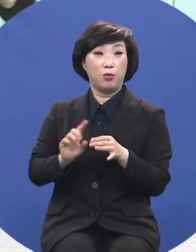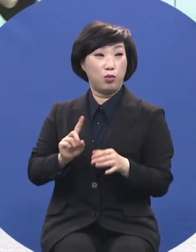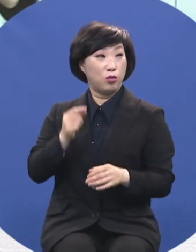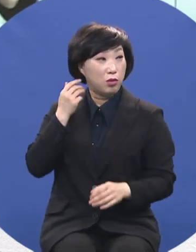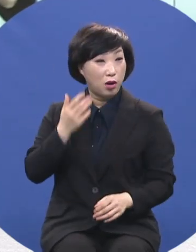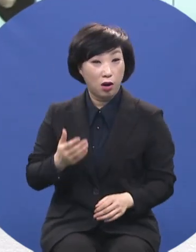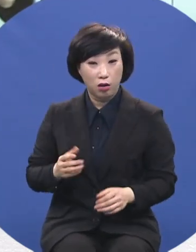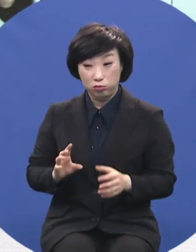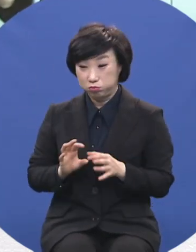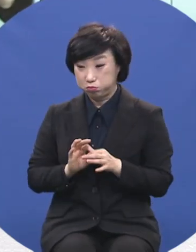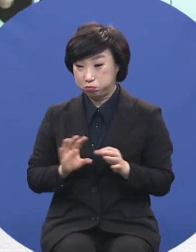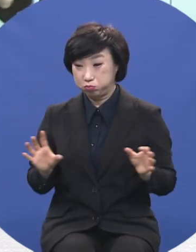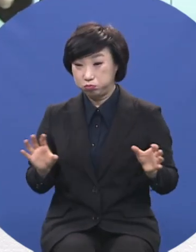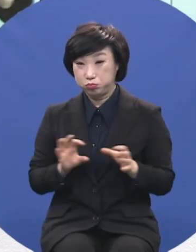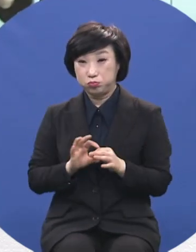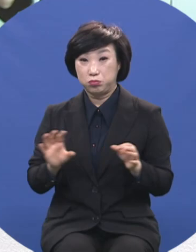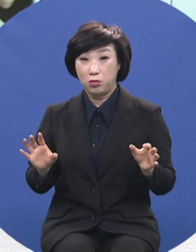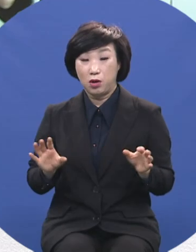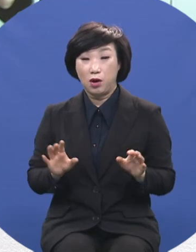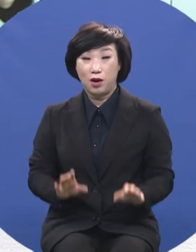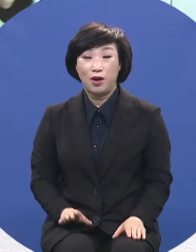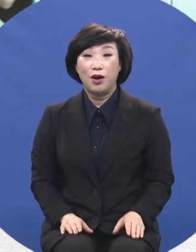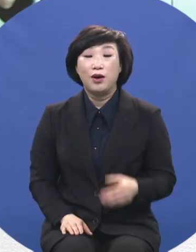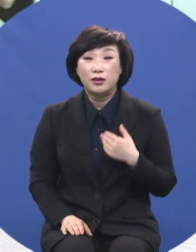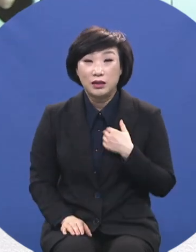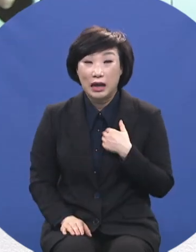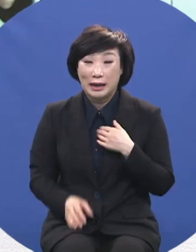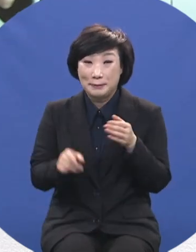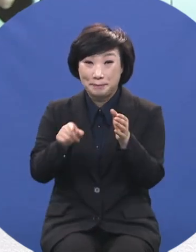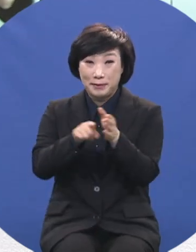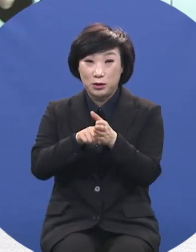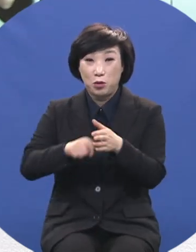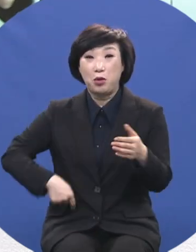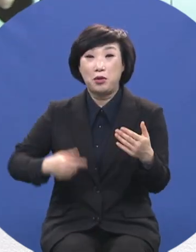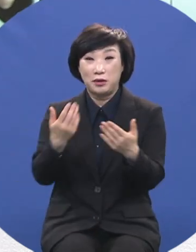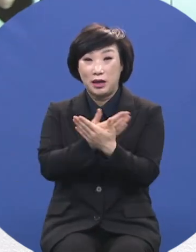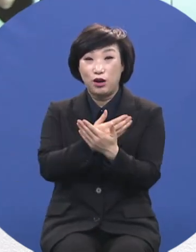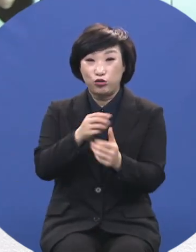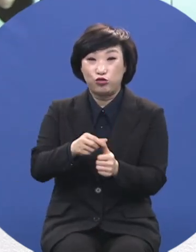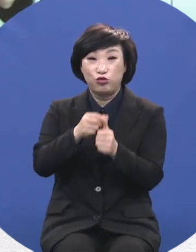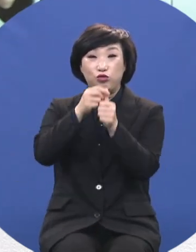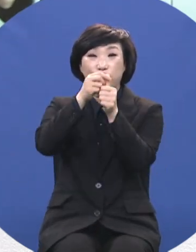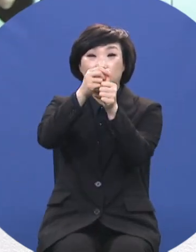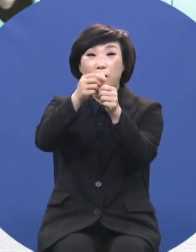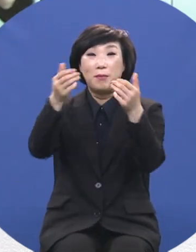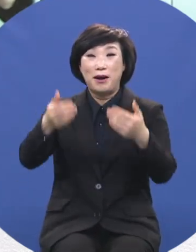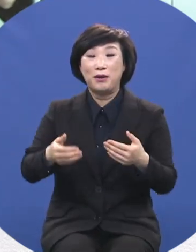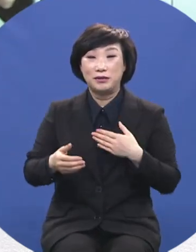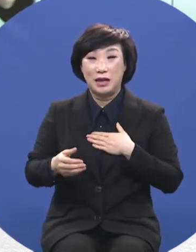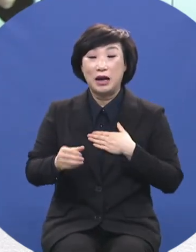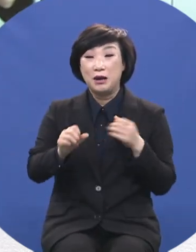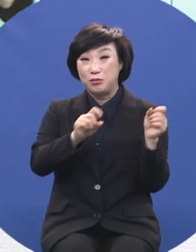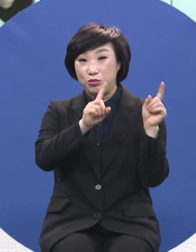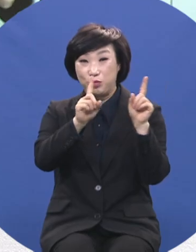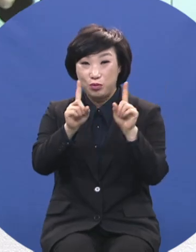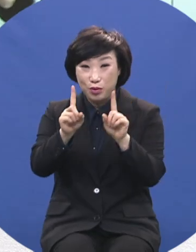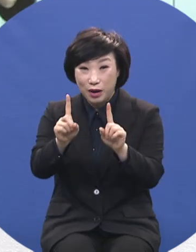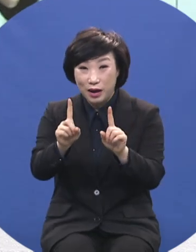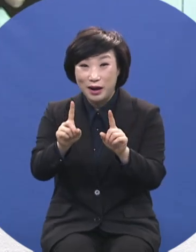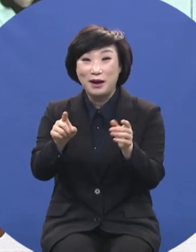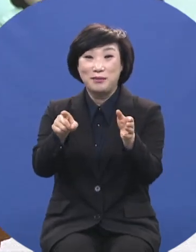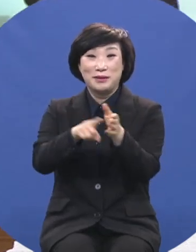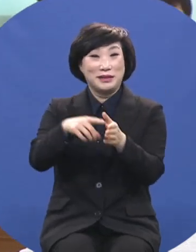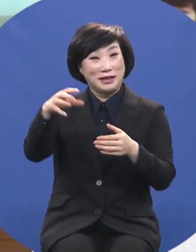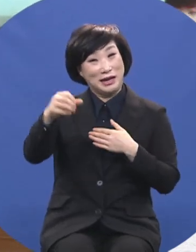나하고 아무 상관없어요. 내가 믿고 회개하고 구원받고 나도 부활의